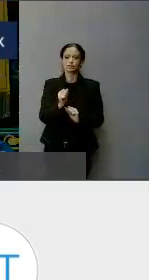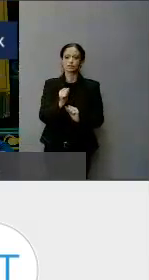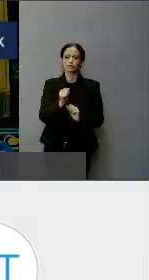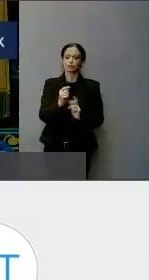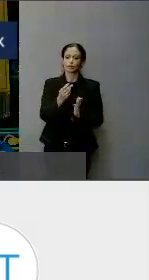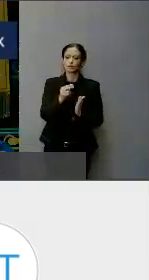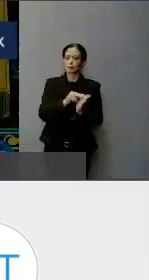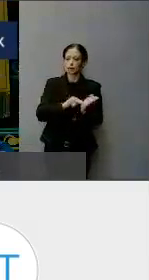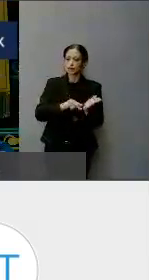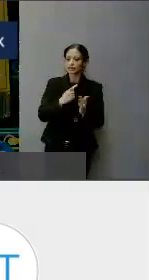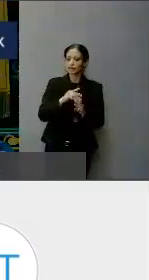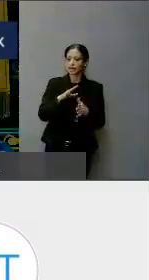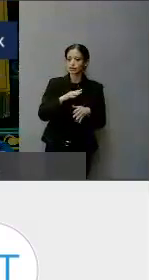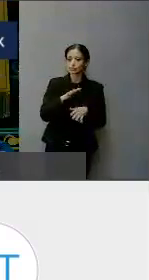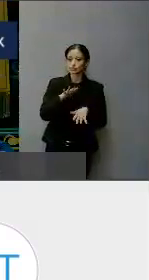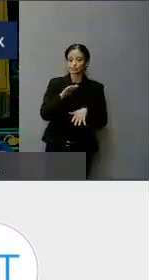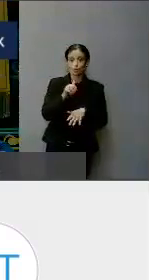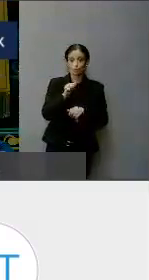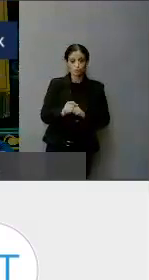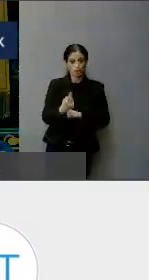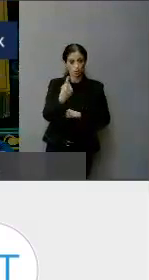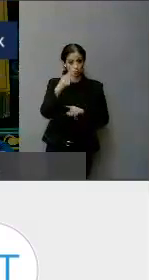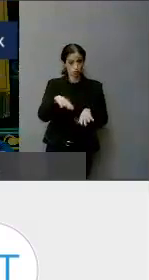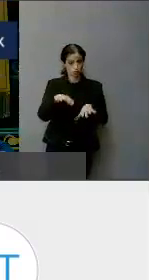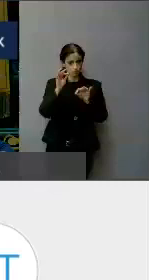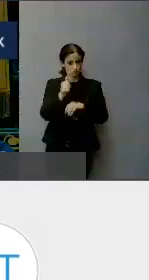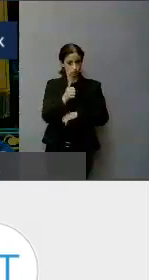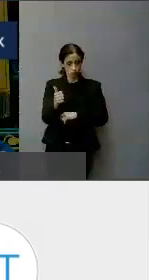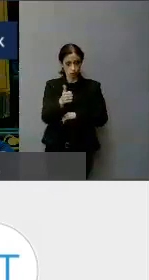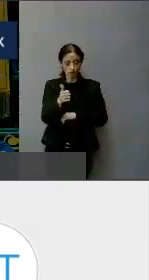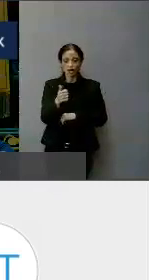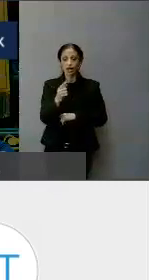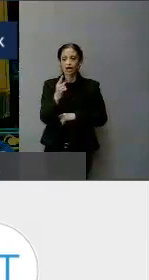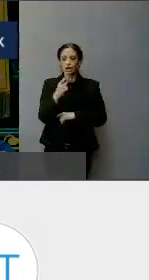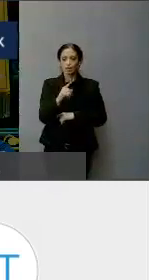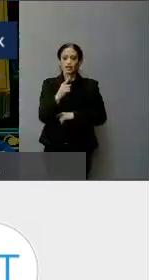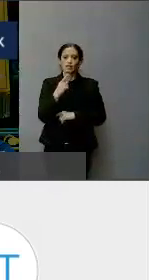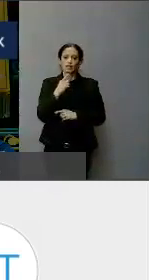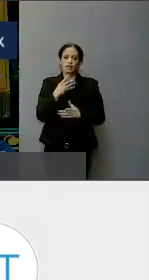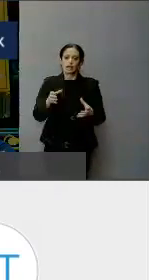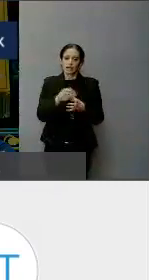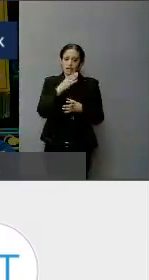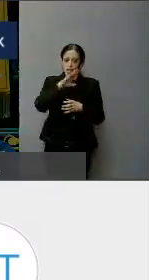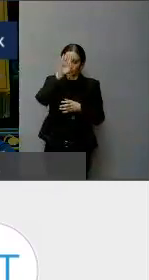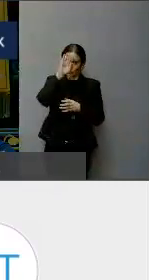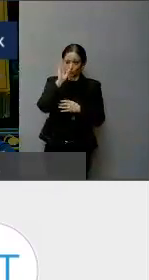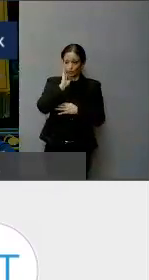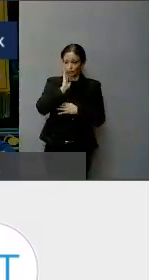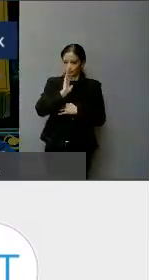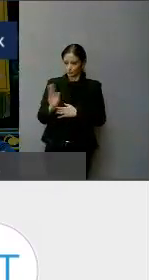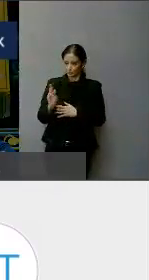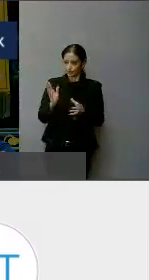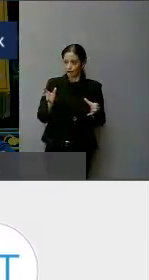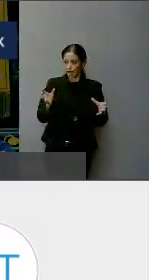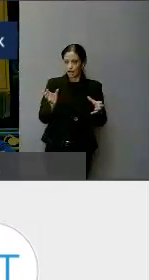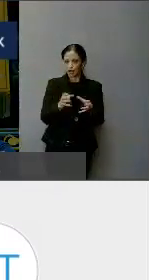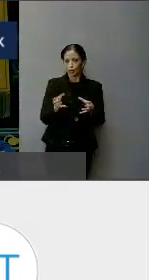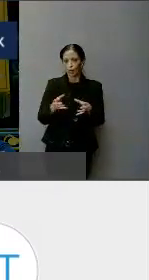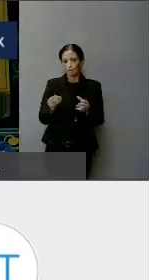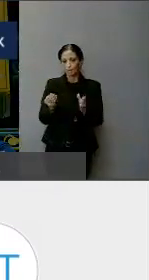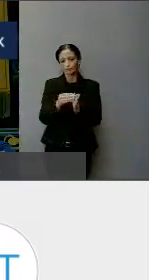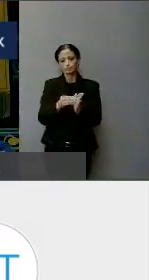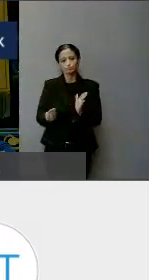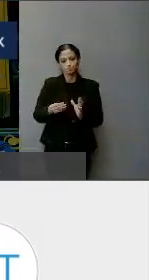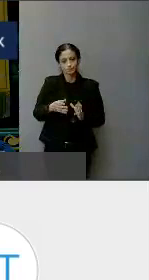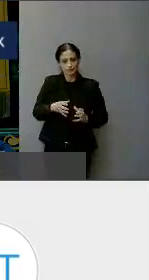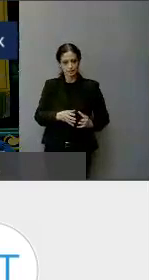quindi capigruppo abbiamo deciso di sostanzialmente accorparle quindi le chiedo cortesemente di andare illustrazione sui punti